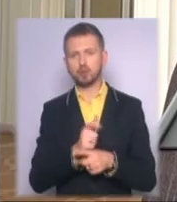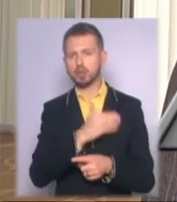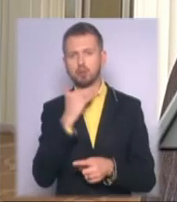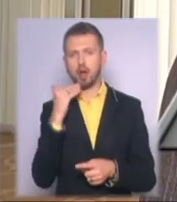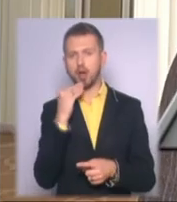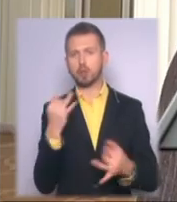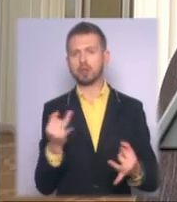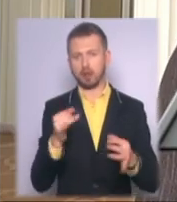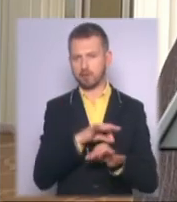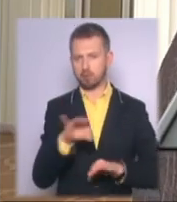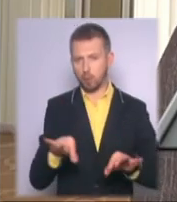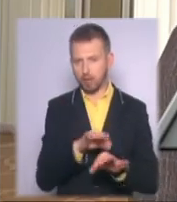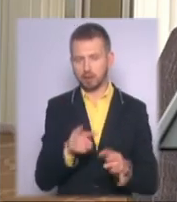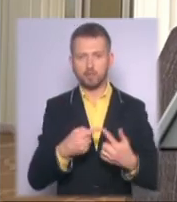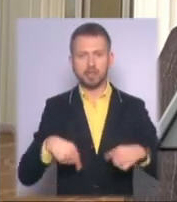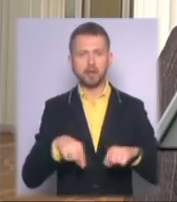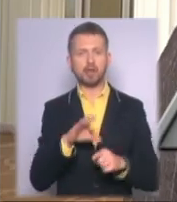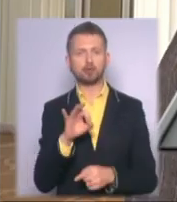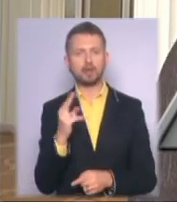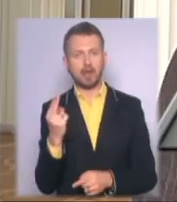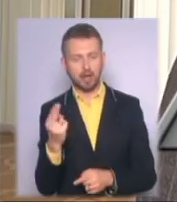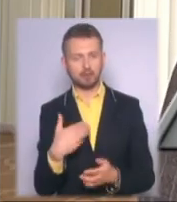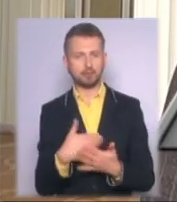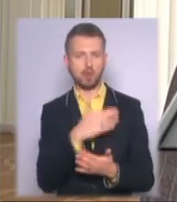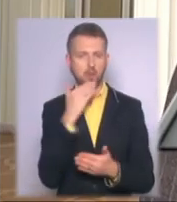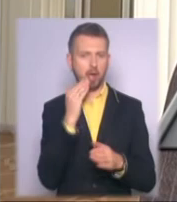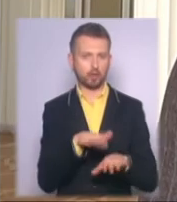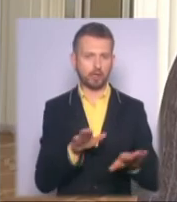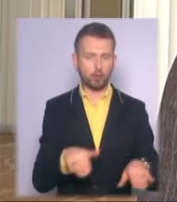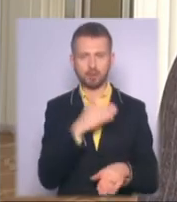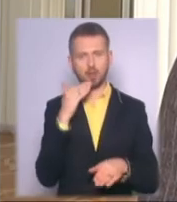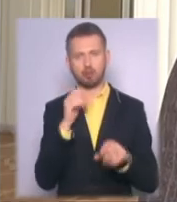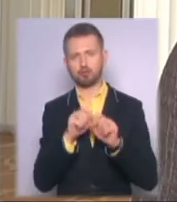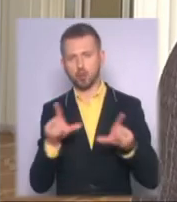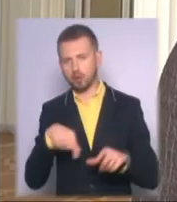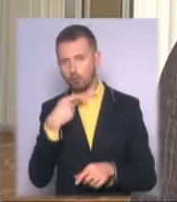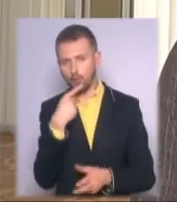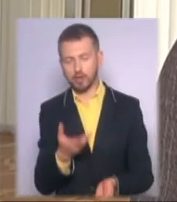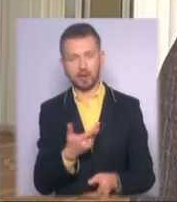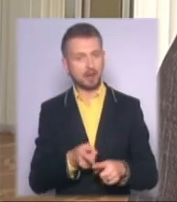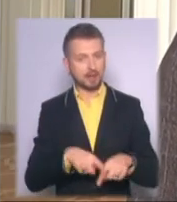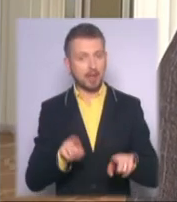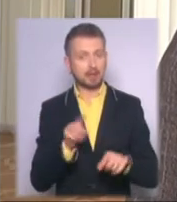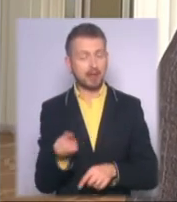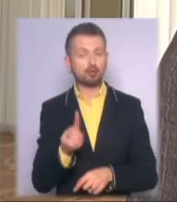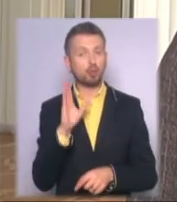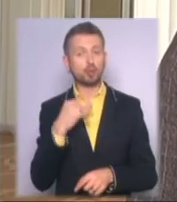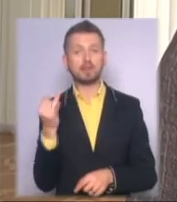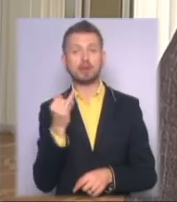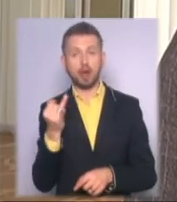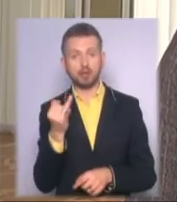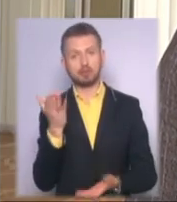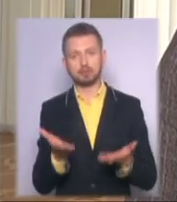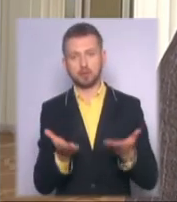цікавих проектів от в сфері соціальній. Там багато садочків, багато про школи говориться. Це те, що буде цікавити, певне,